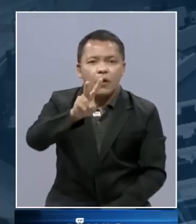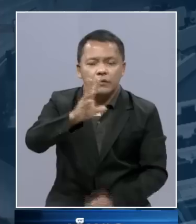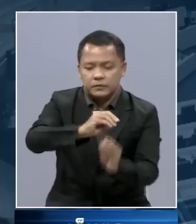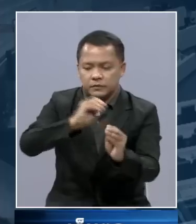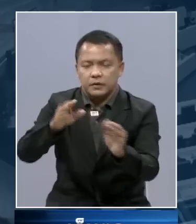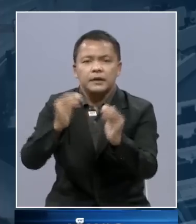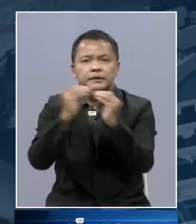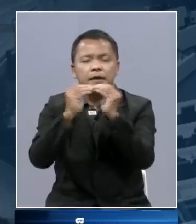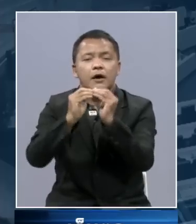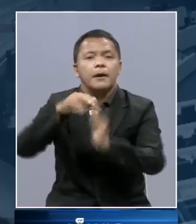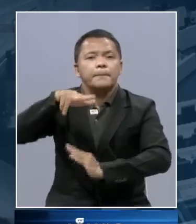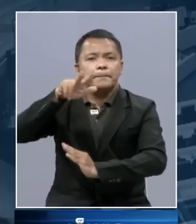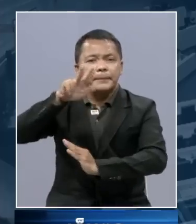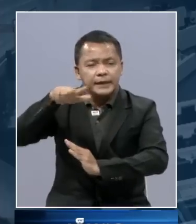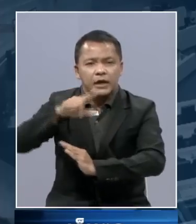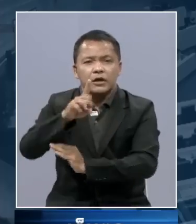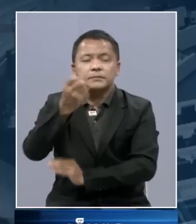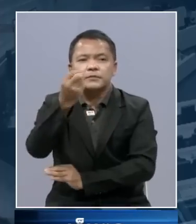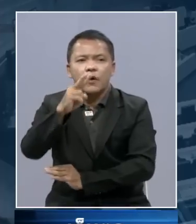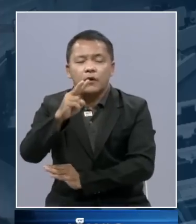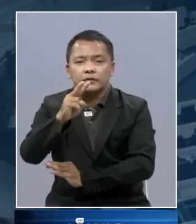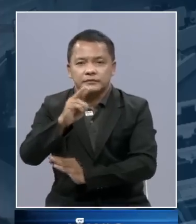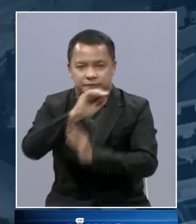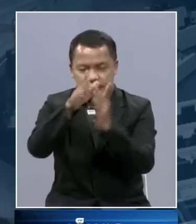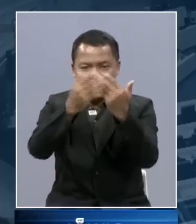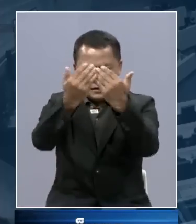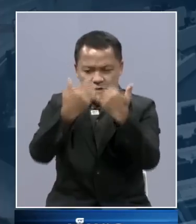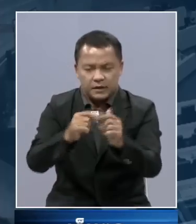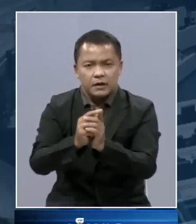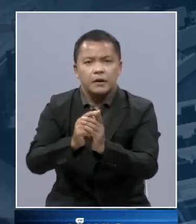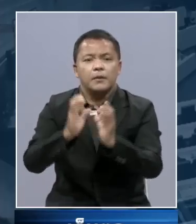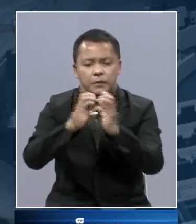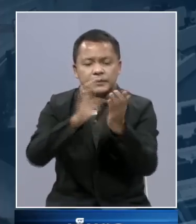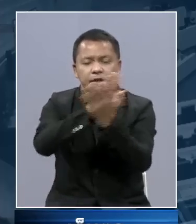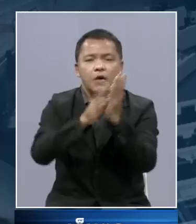เท่ากับเพื่อไทย112อันนี้เป็นส.ส.เขตนะฮะรองลงมาคือภูมิใจ